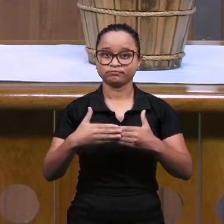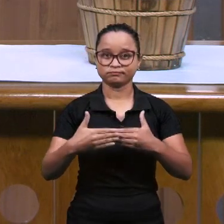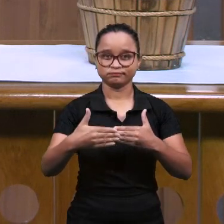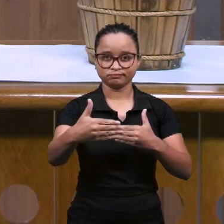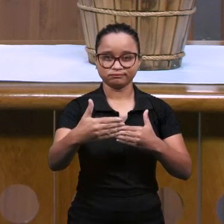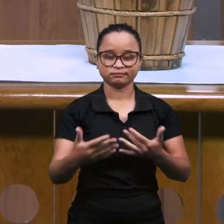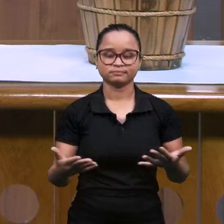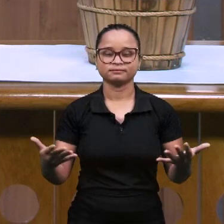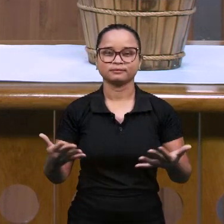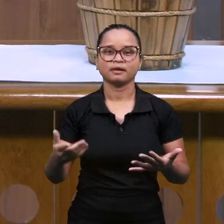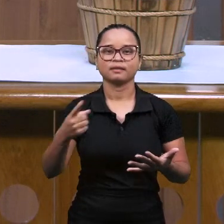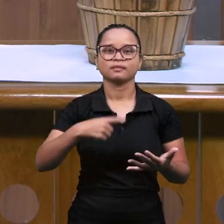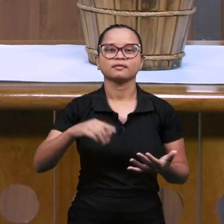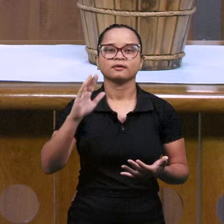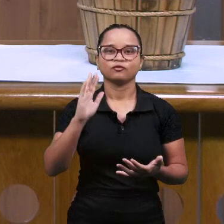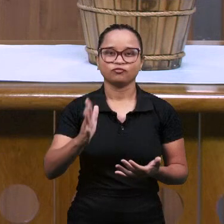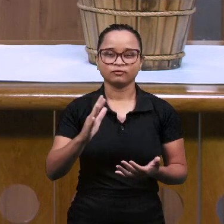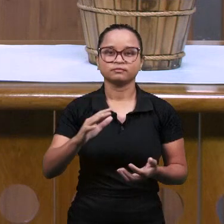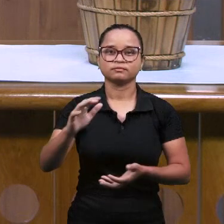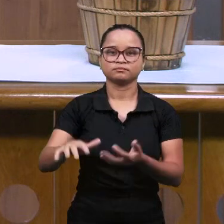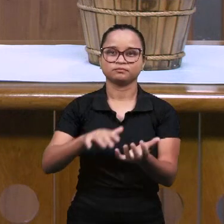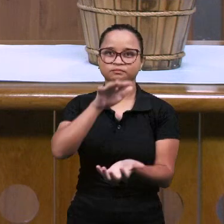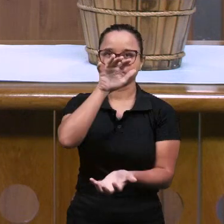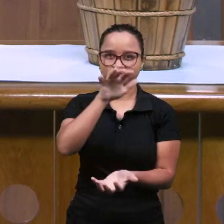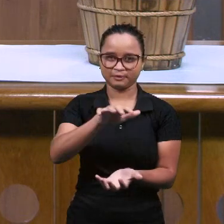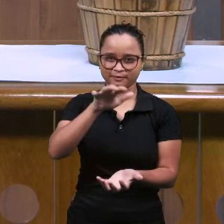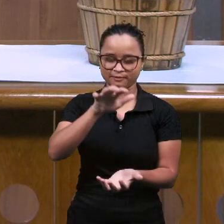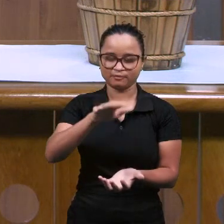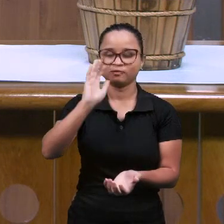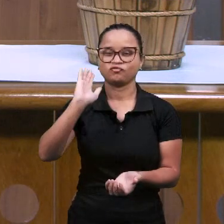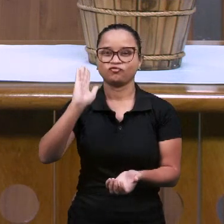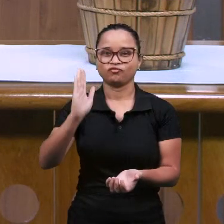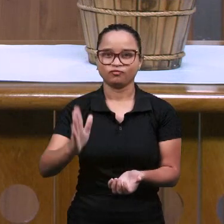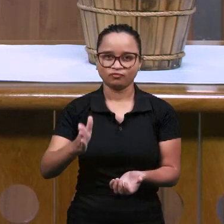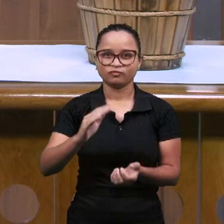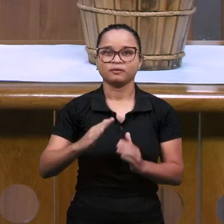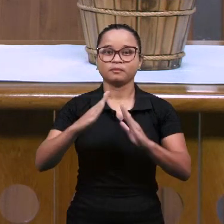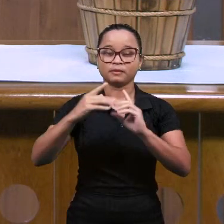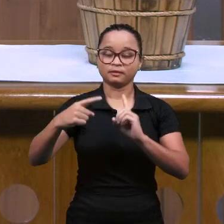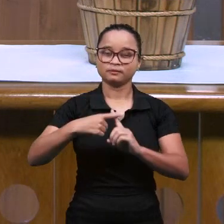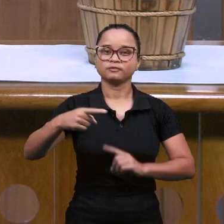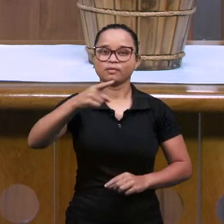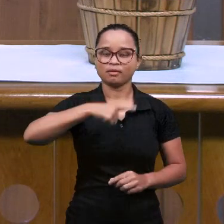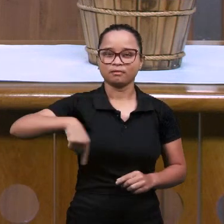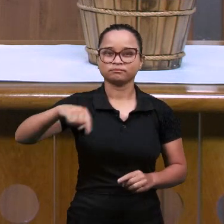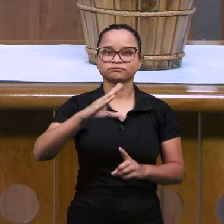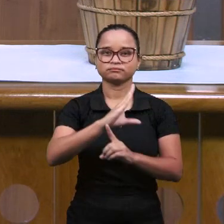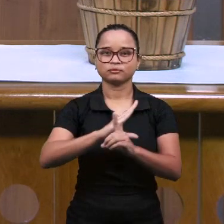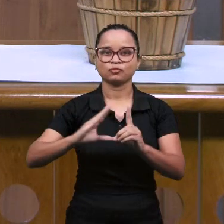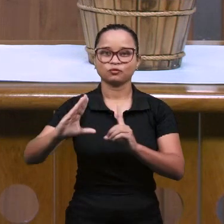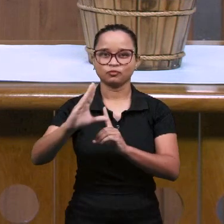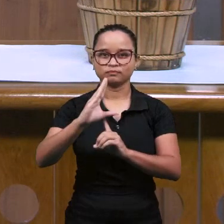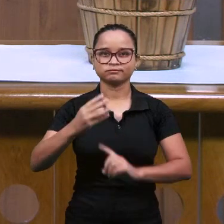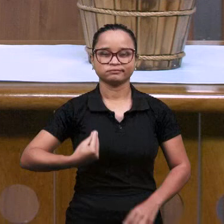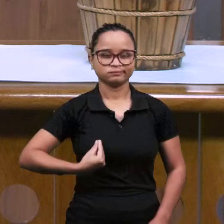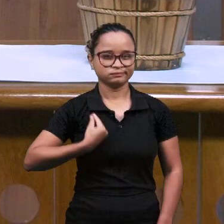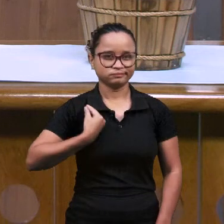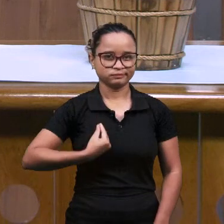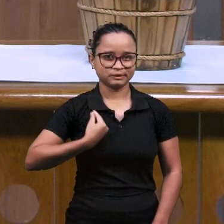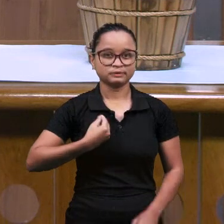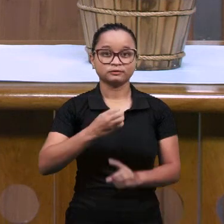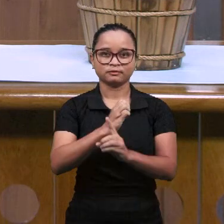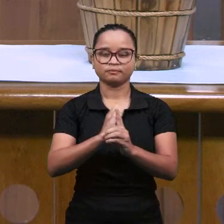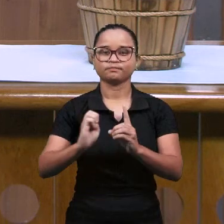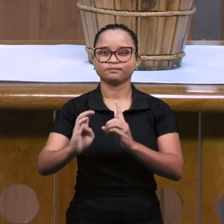moment, nous entrons en réseau avec notre transmission via satellite qui est faite pour nos églises dans le culte présentiel de l'école